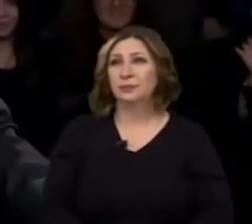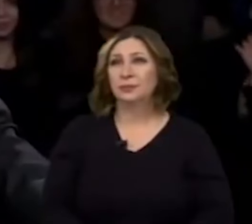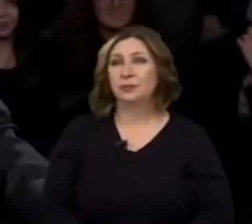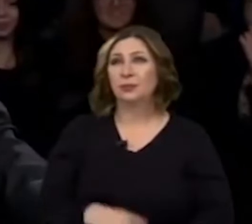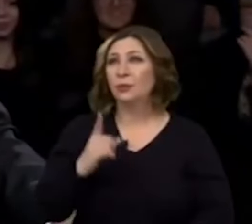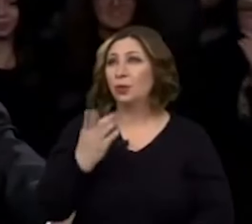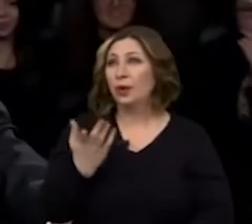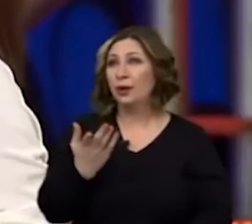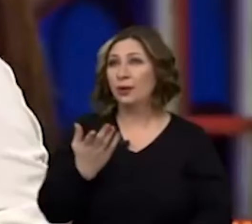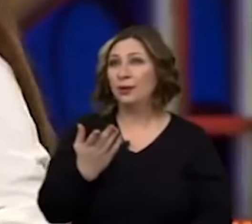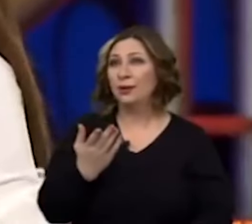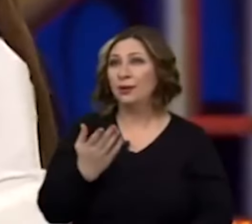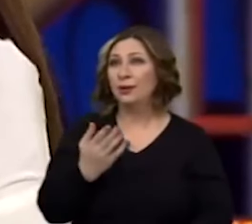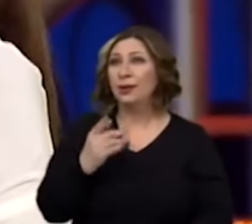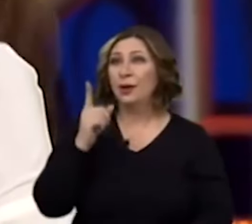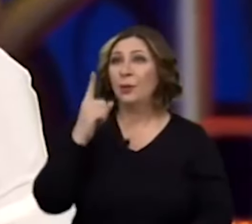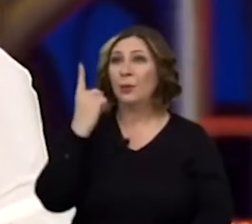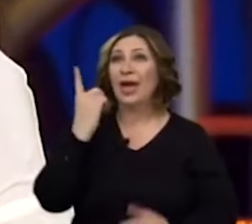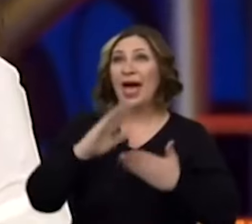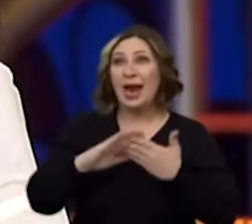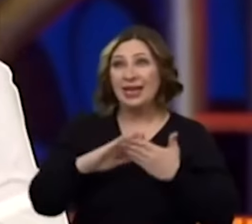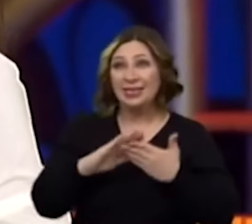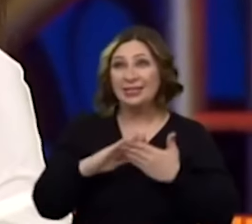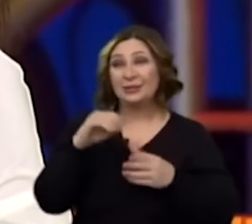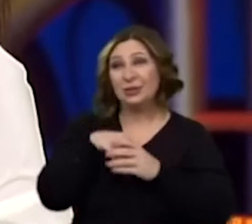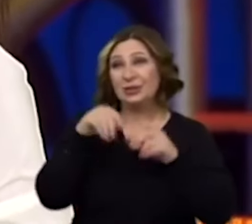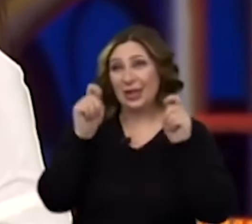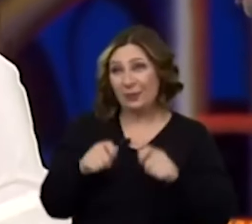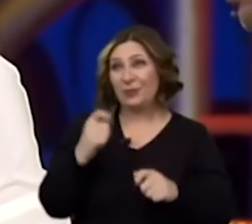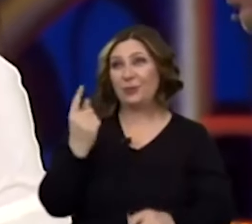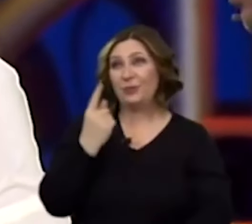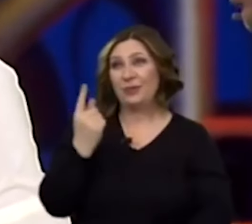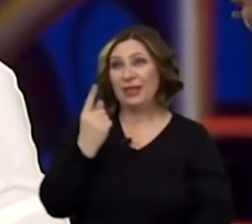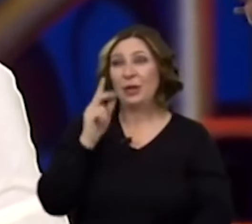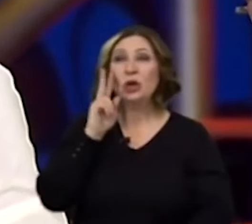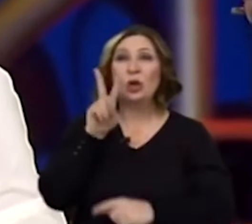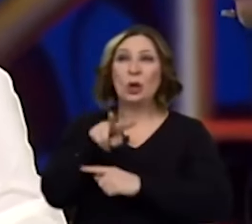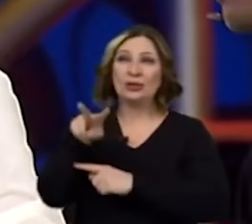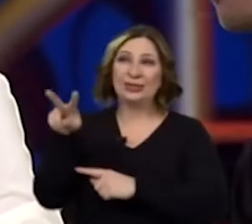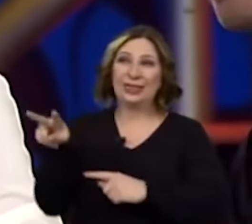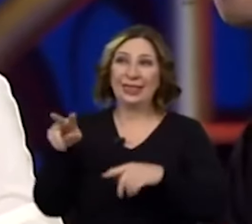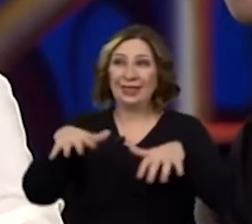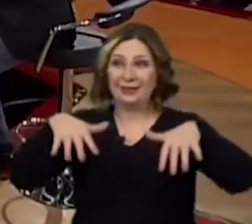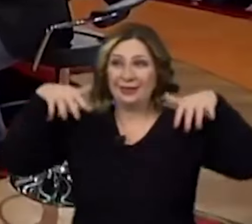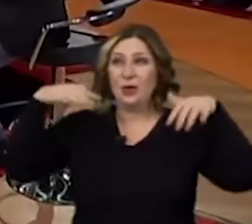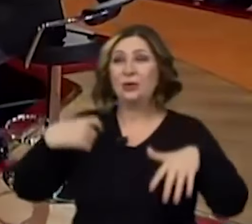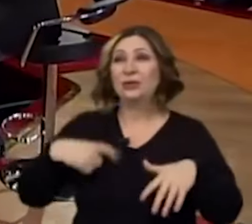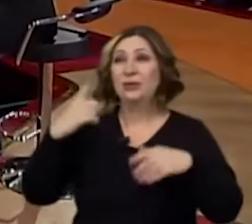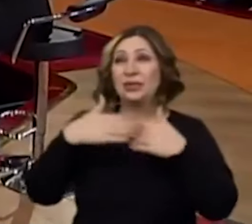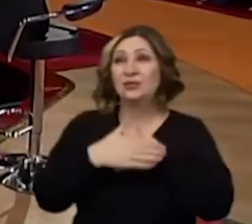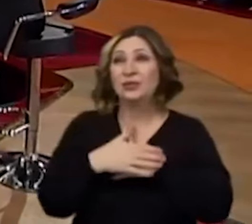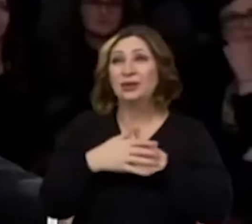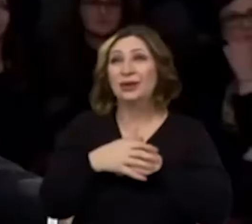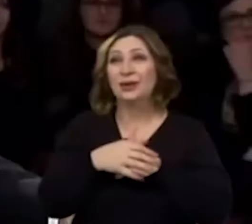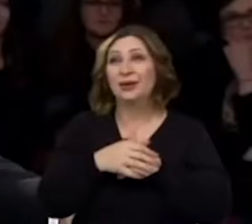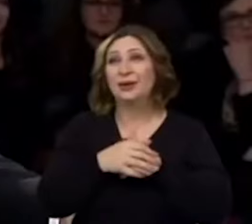Bu ne zaman o? Bu bir arkadaşım için yaptığım bir gösteriydi. Neydi özel bir arkadaşın için? İnsan gider bir